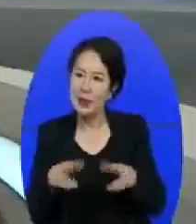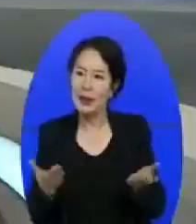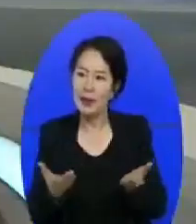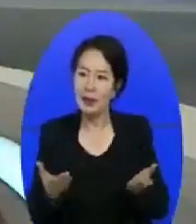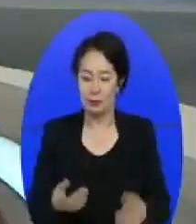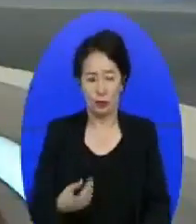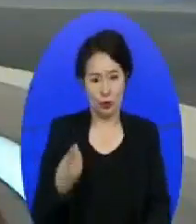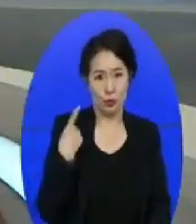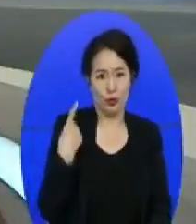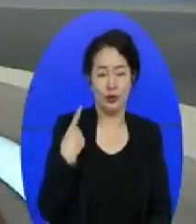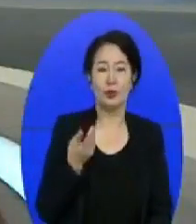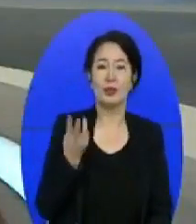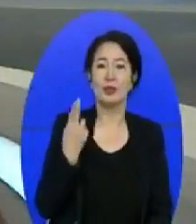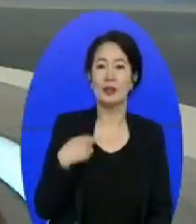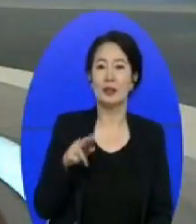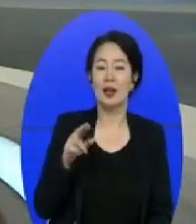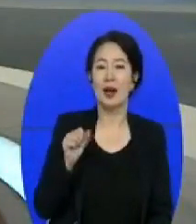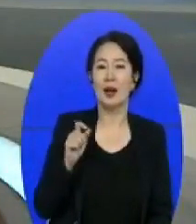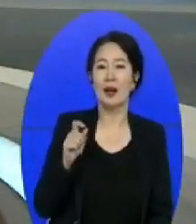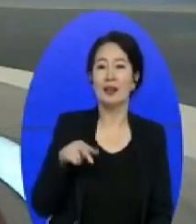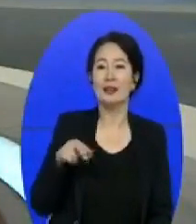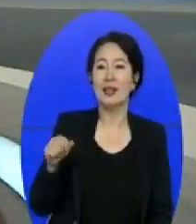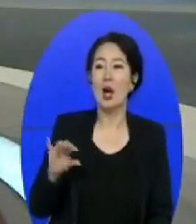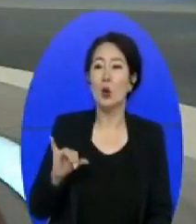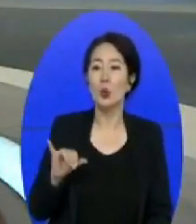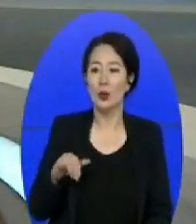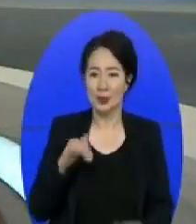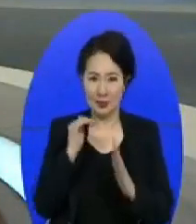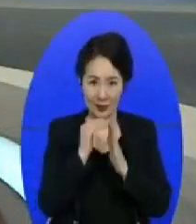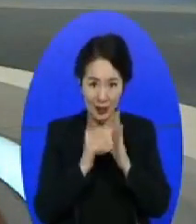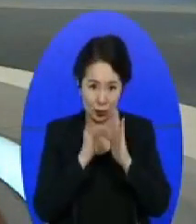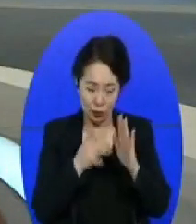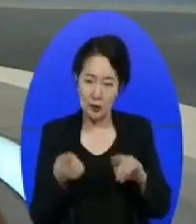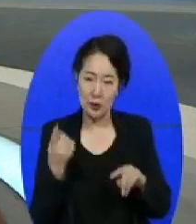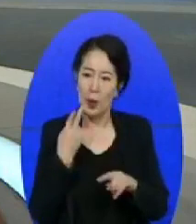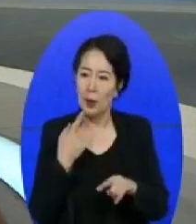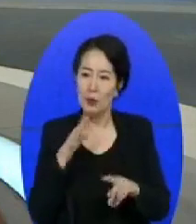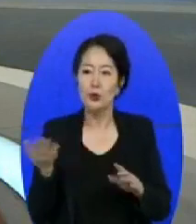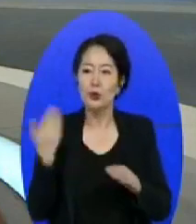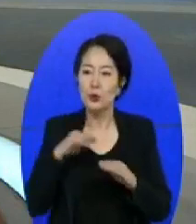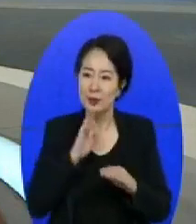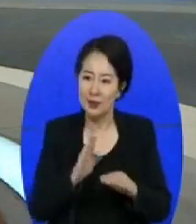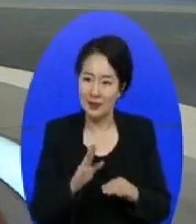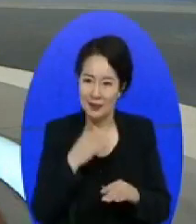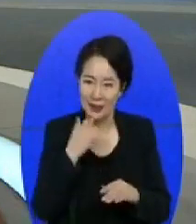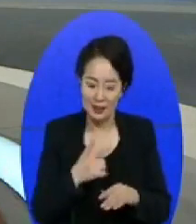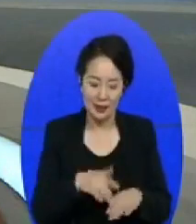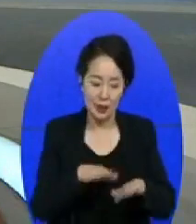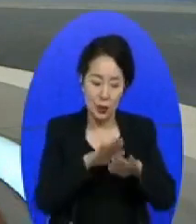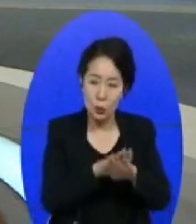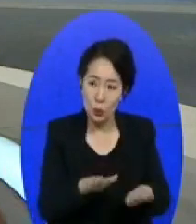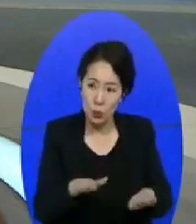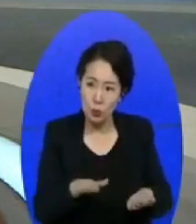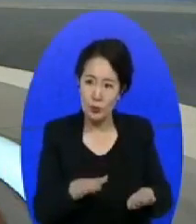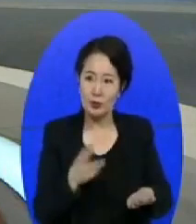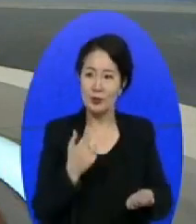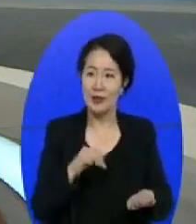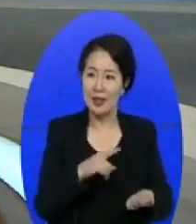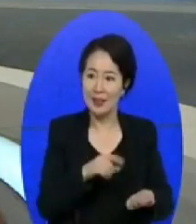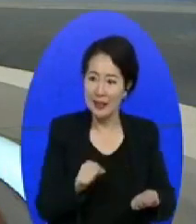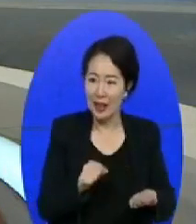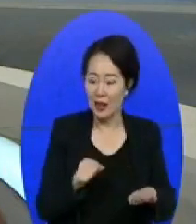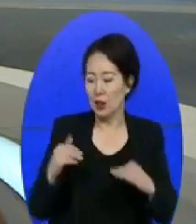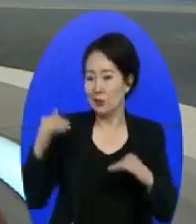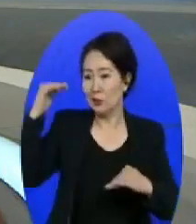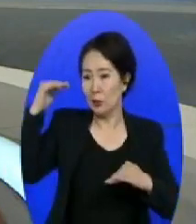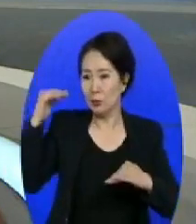өчигдөр бол дархлаа гэж юу вэ гэсэн ерөнхий сэдвийг үзэгчд маань үздсэн баг. Тэгэхээр хурдуулахгүйгээр шууд ярив. Хүүхдийн дархлаа бол нас туршид харьцуулахад илүү эмзэг байдаг